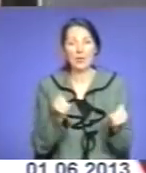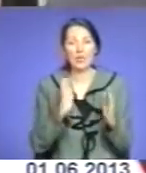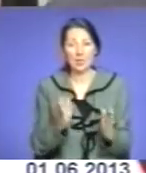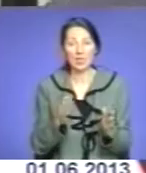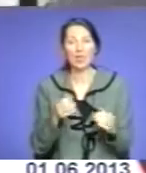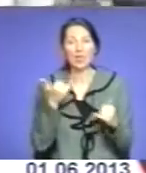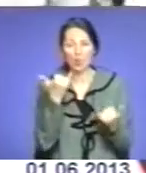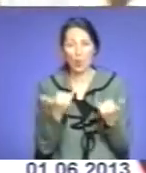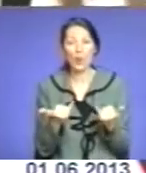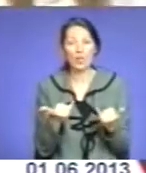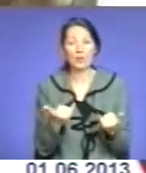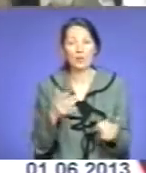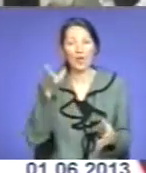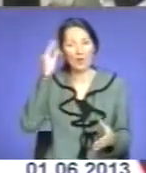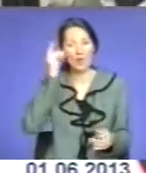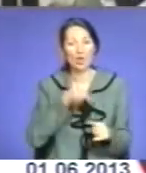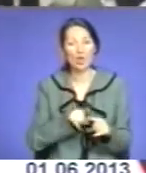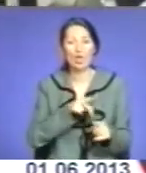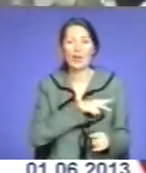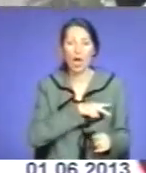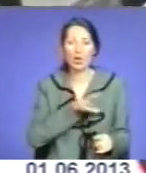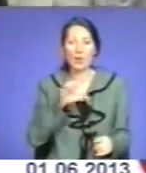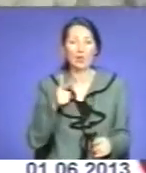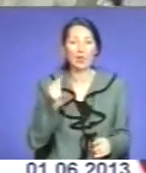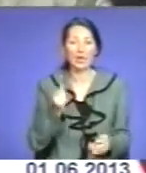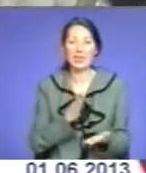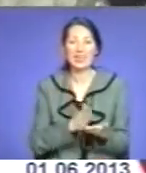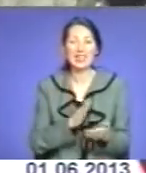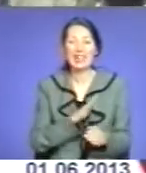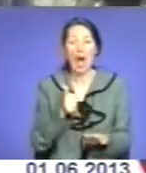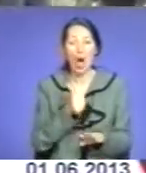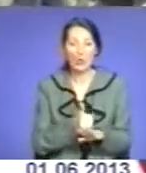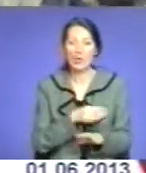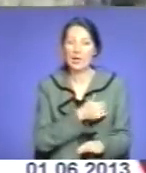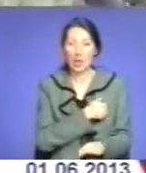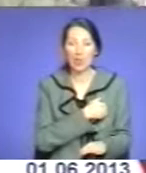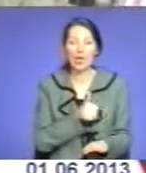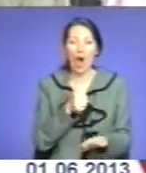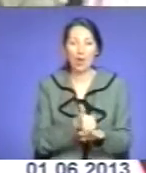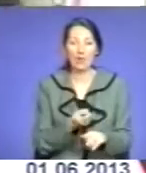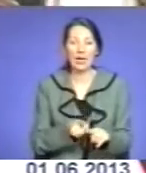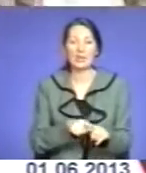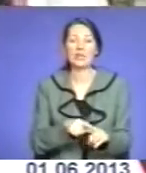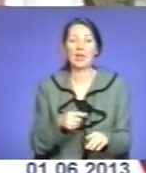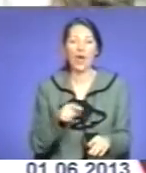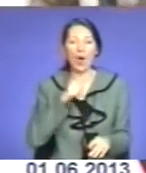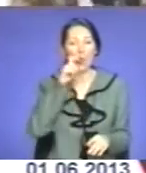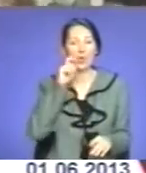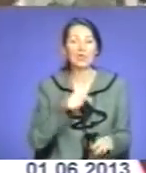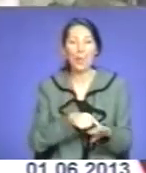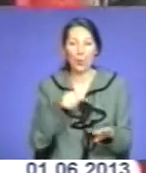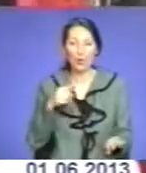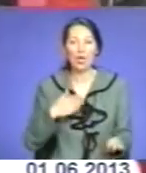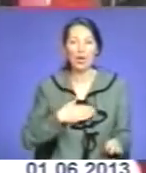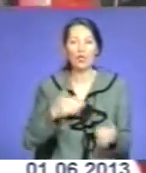що ця нагорода 500 гривень – це є не головне заохочення, головне – це є патріотичні почуття нашої